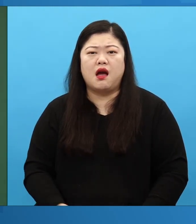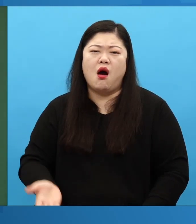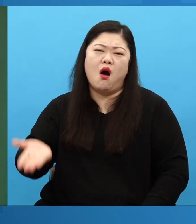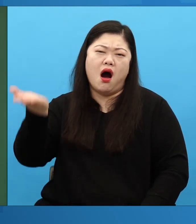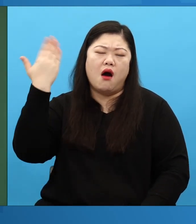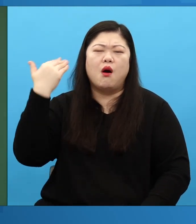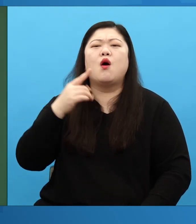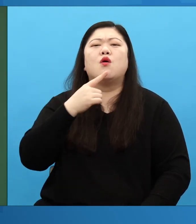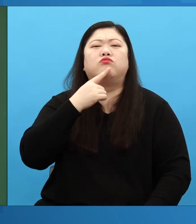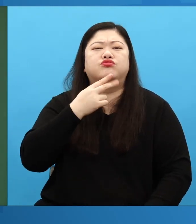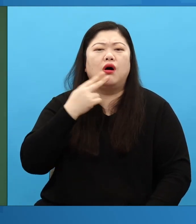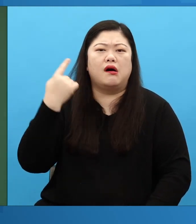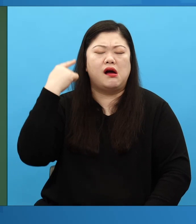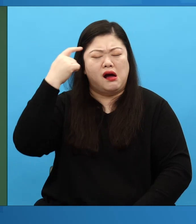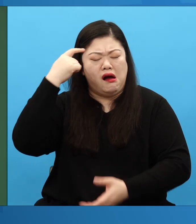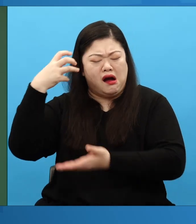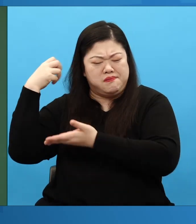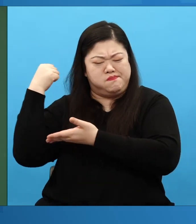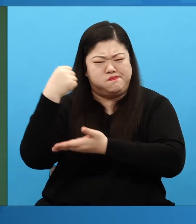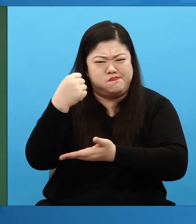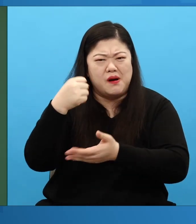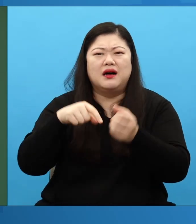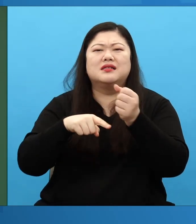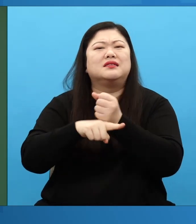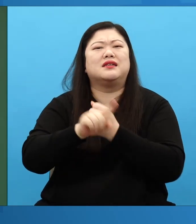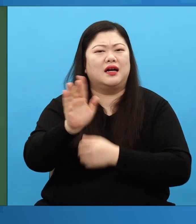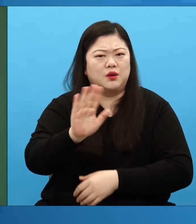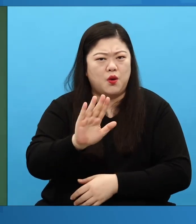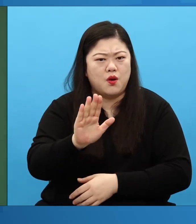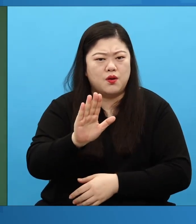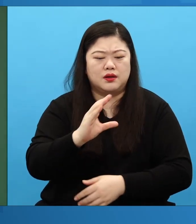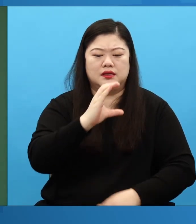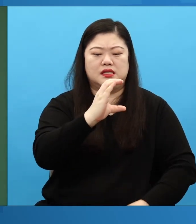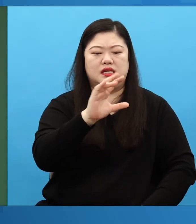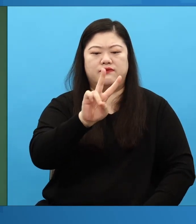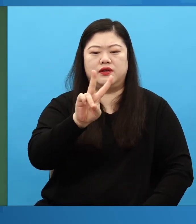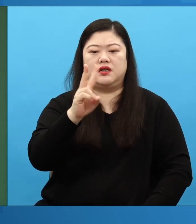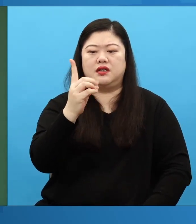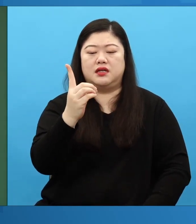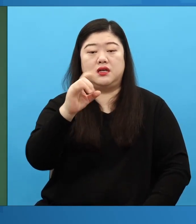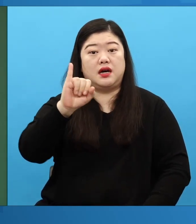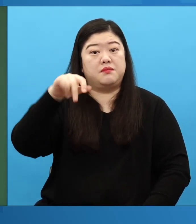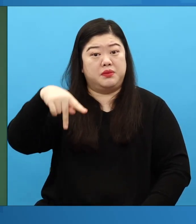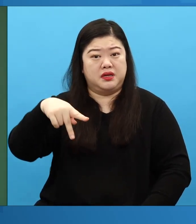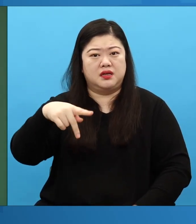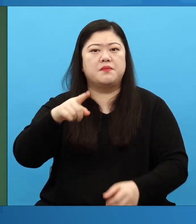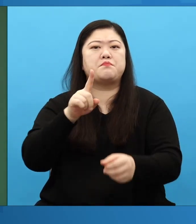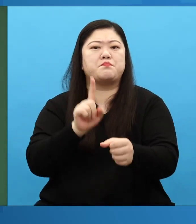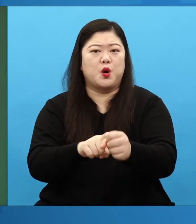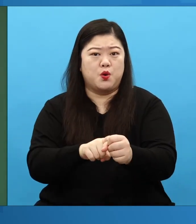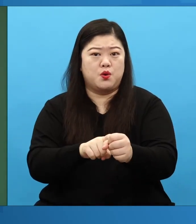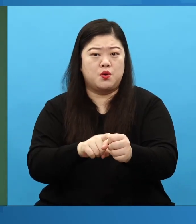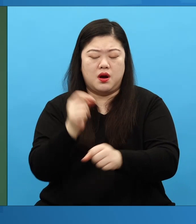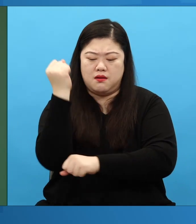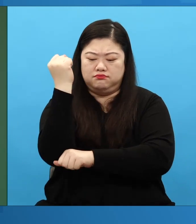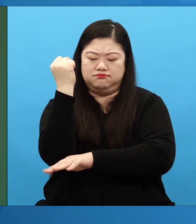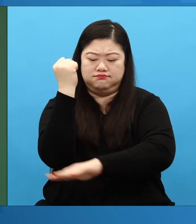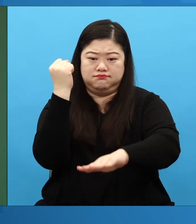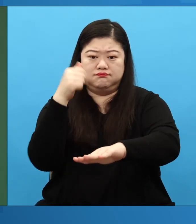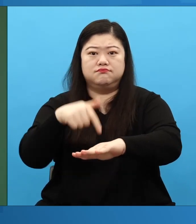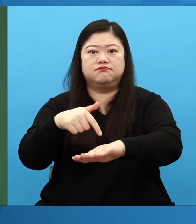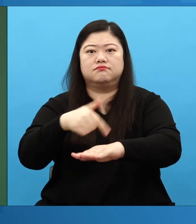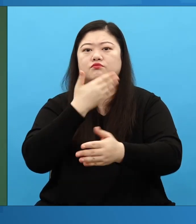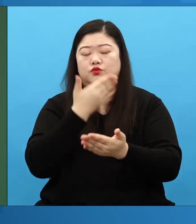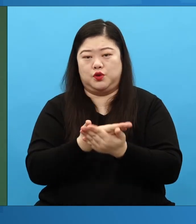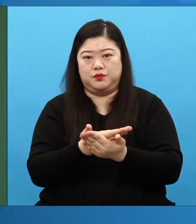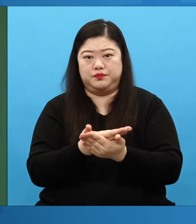이걸 찾아내야 돼요. My past, it doesn't work. It's very difficult, but you can't stay there. You have to find your CVDIP. 그러면 반드시 응답이 오는데 주로 세